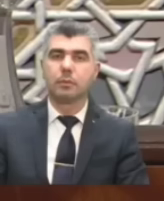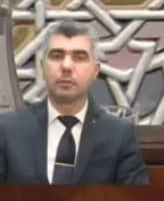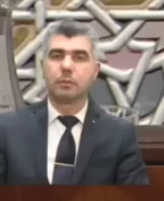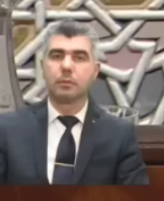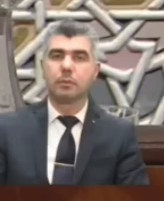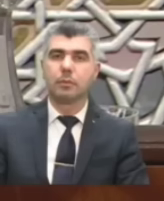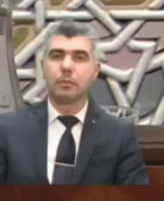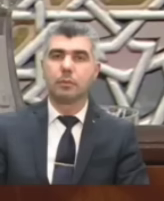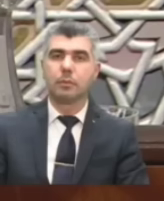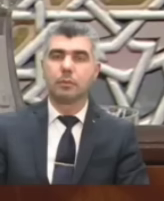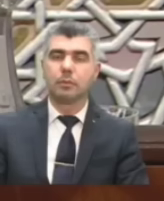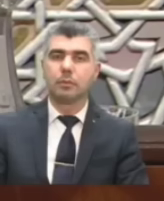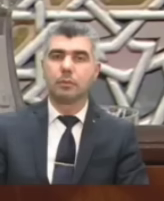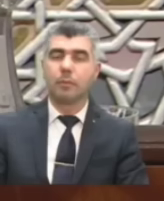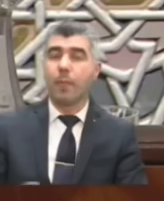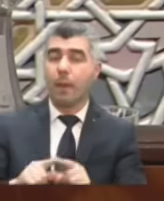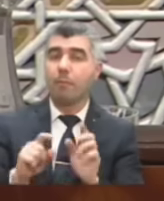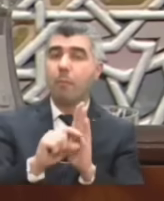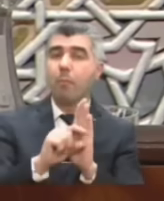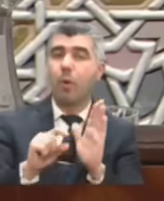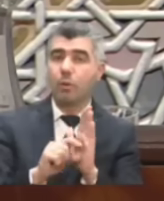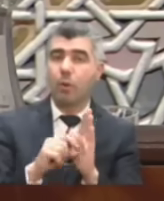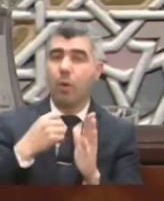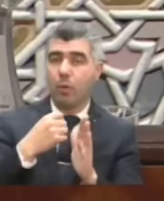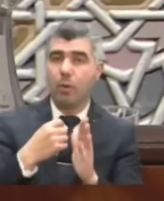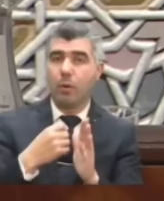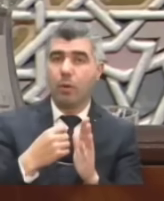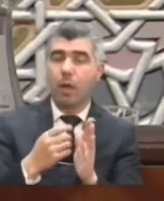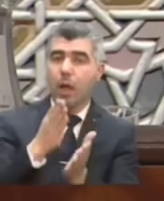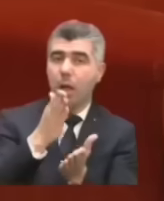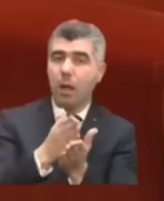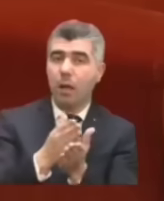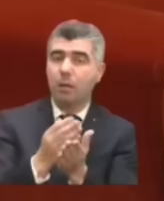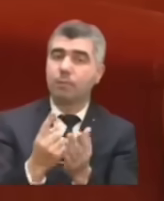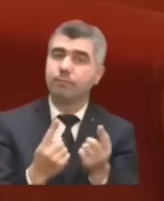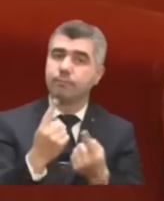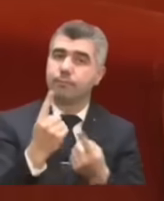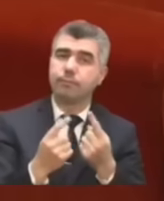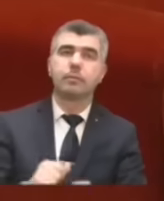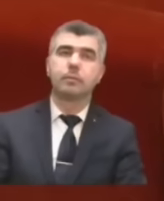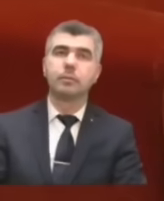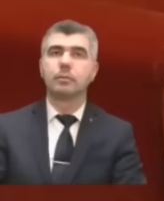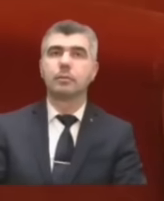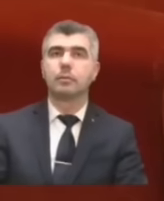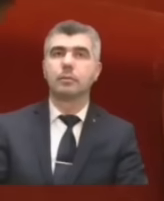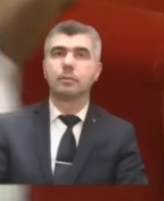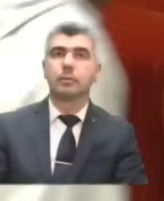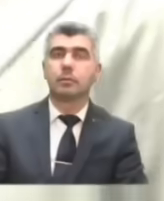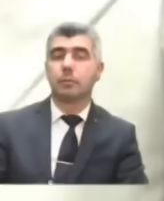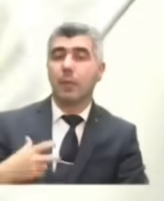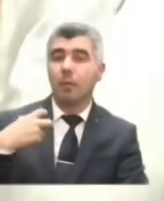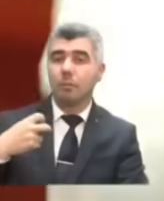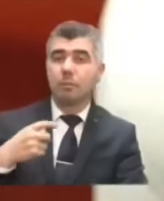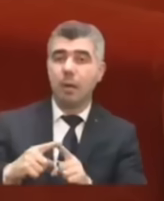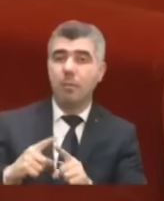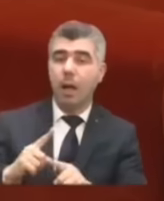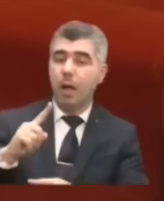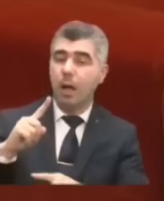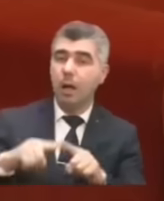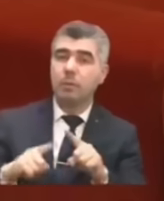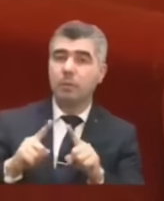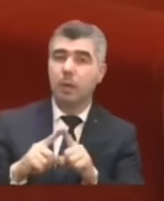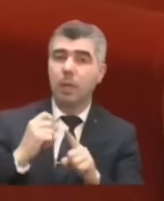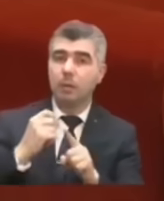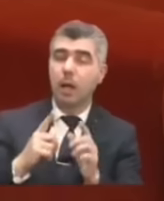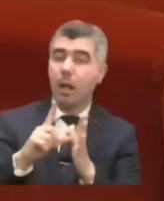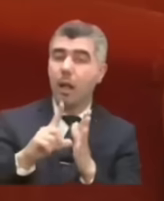أعتقد أنه في رأيي أنا هذا الموضوع هذا كلمة حق يراد بها باطل. هذا الإثراء غير المشروع قصة. صوت